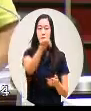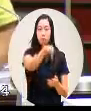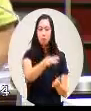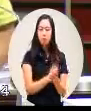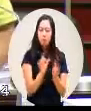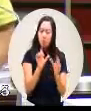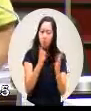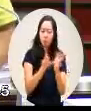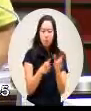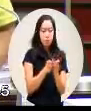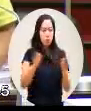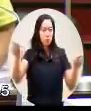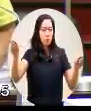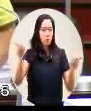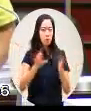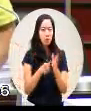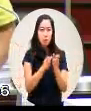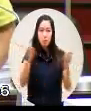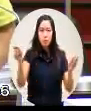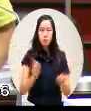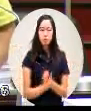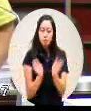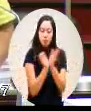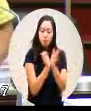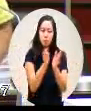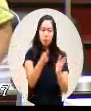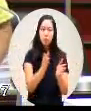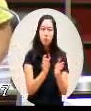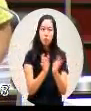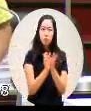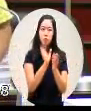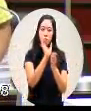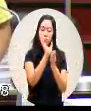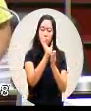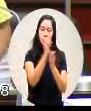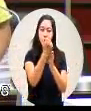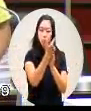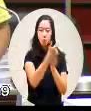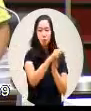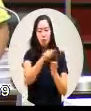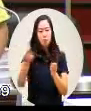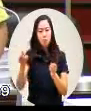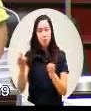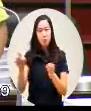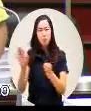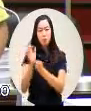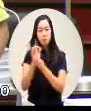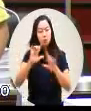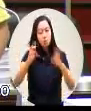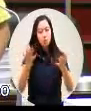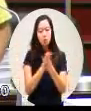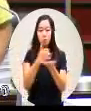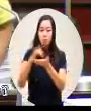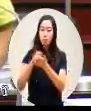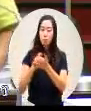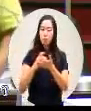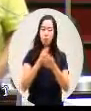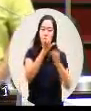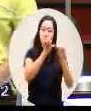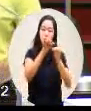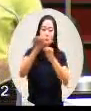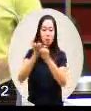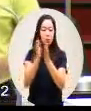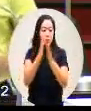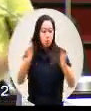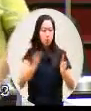少将近九十六年到即嘛七六档。五等至六